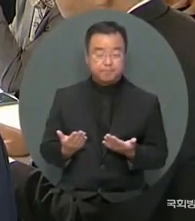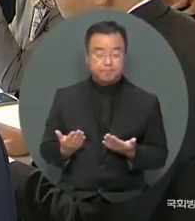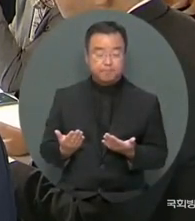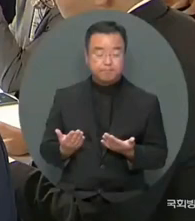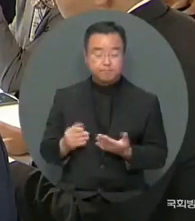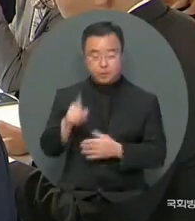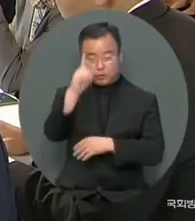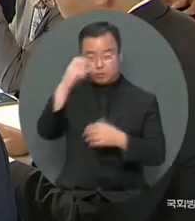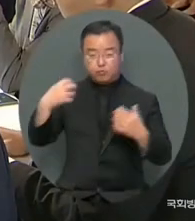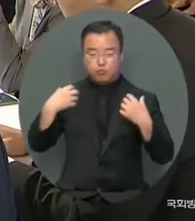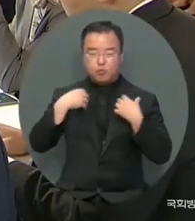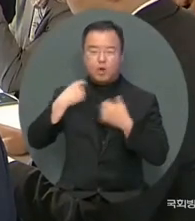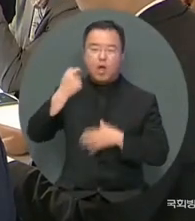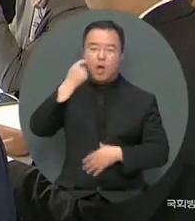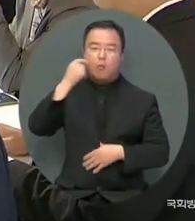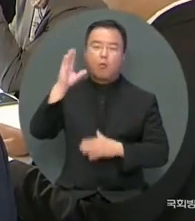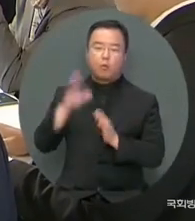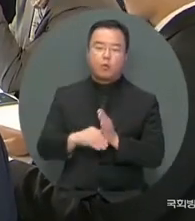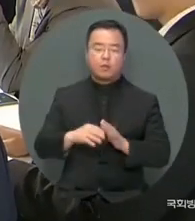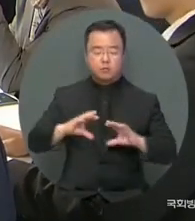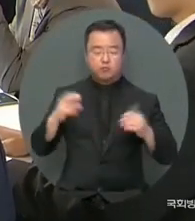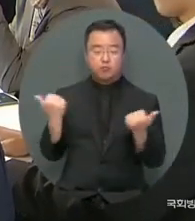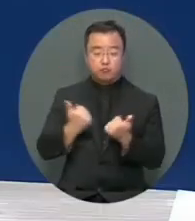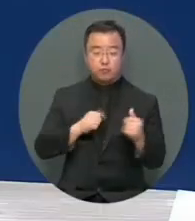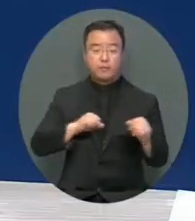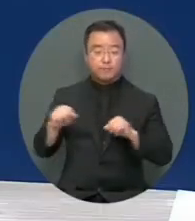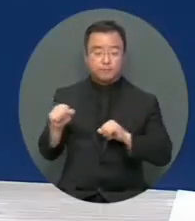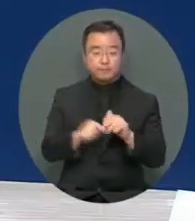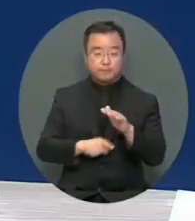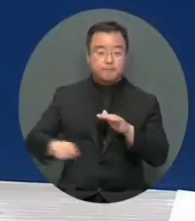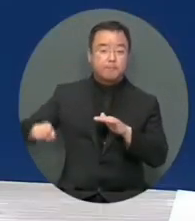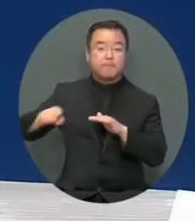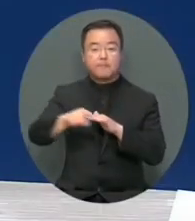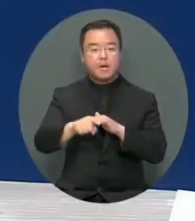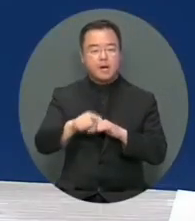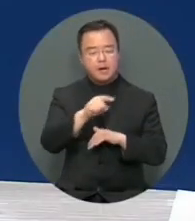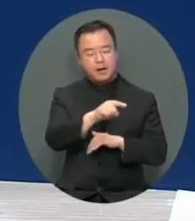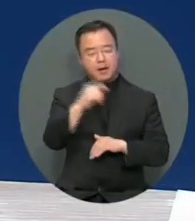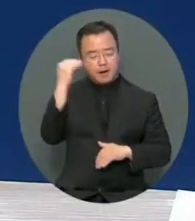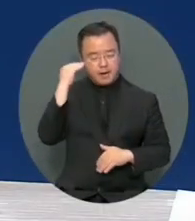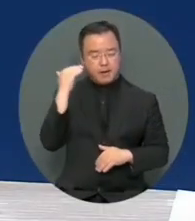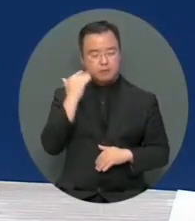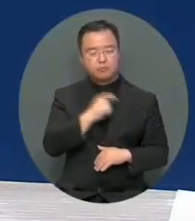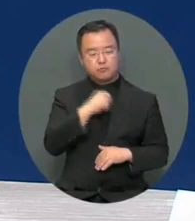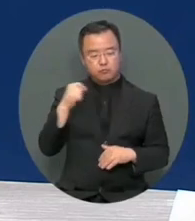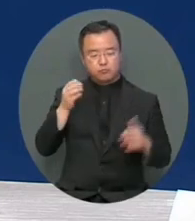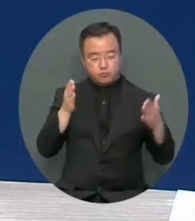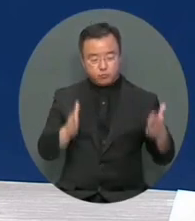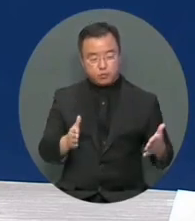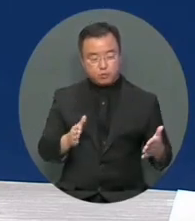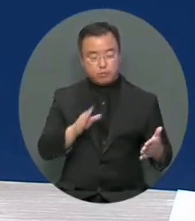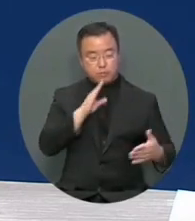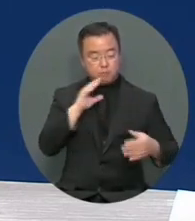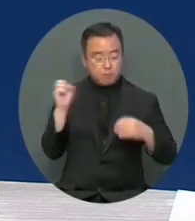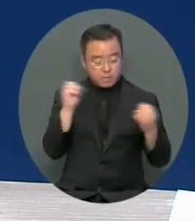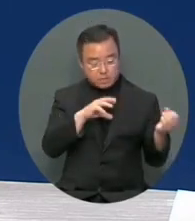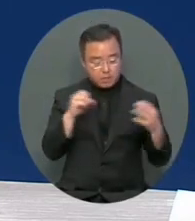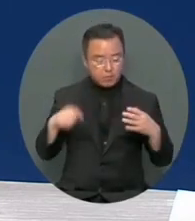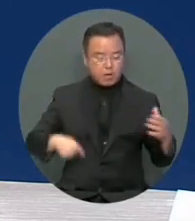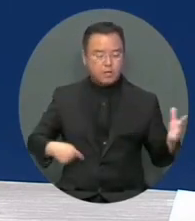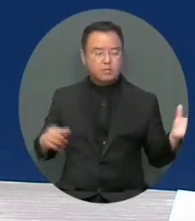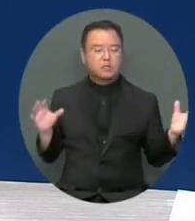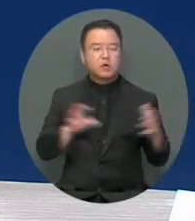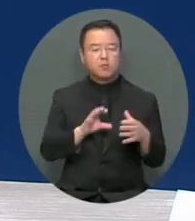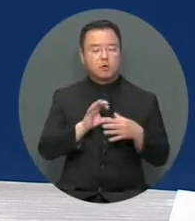하기 어려울 때에는 국회가 나서서 한중 간의 실질적인 대화와 협력을 통해서